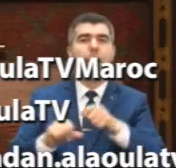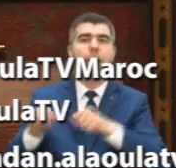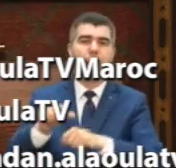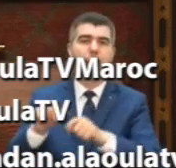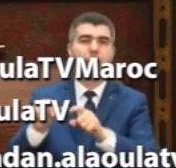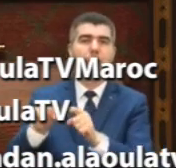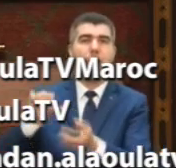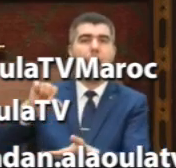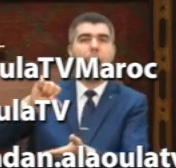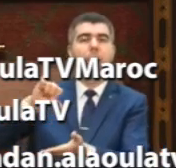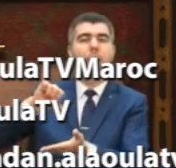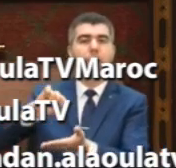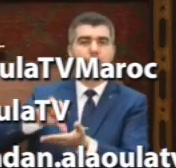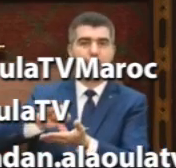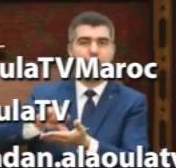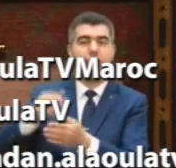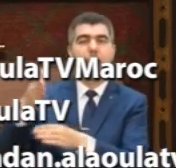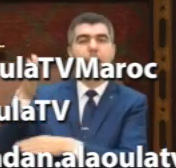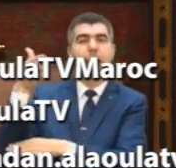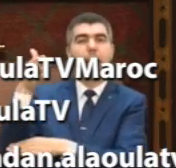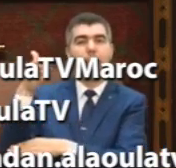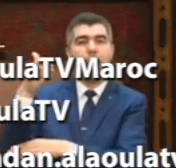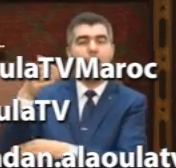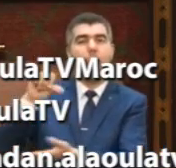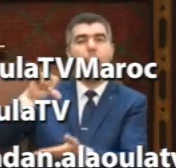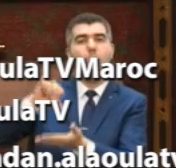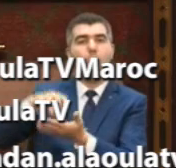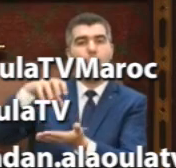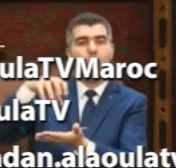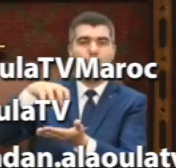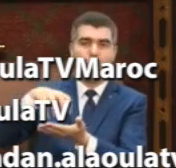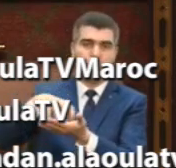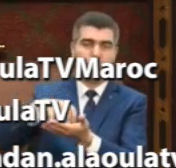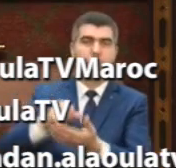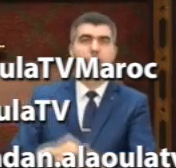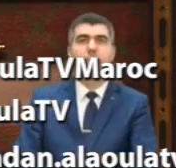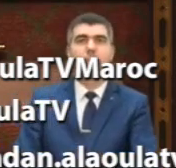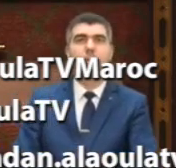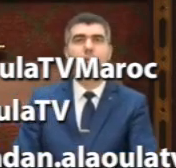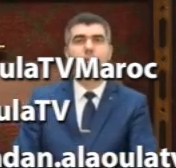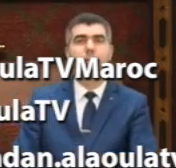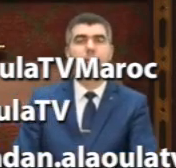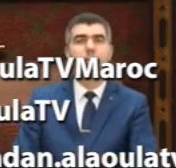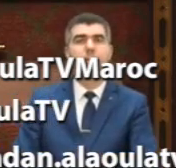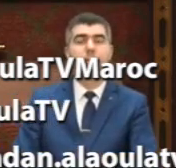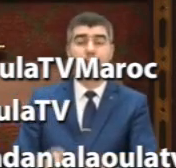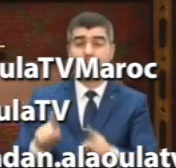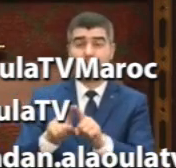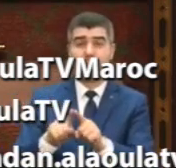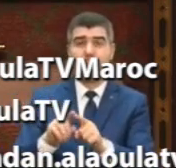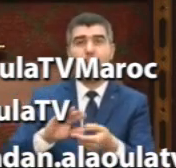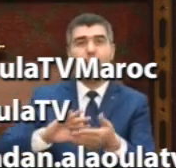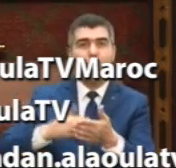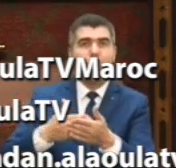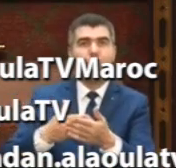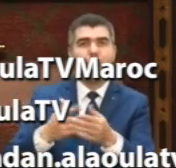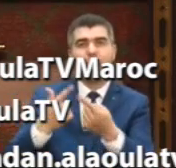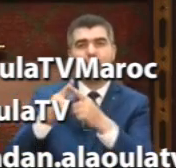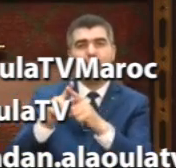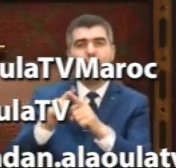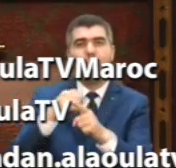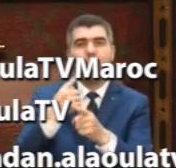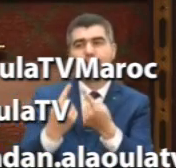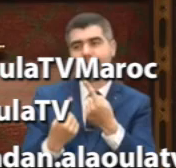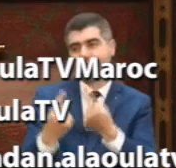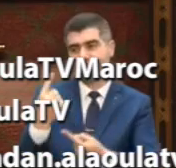عاصمة سفارتهم إلى القدس المحتلة. فكما أشرت هادو يعني مسائل اللي احنا ما فيهمش